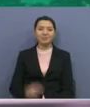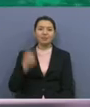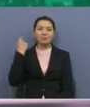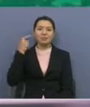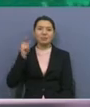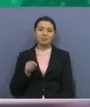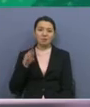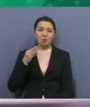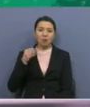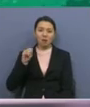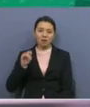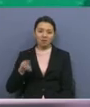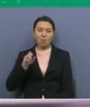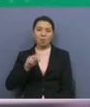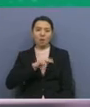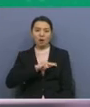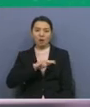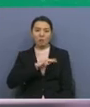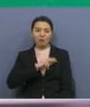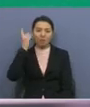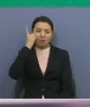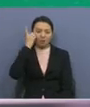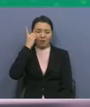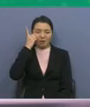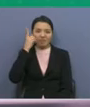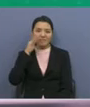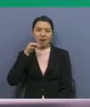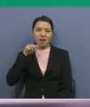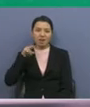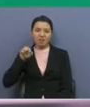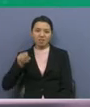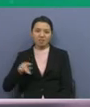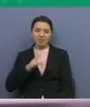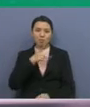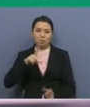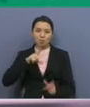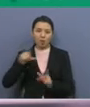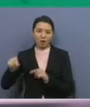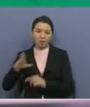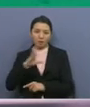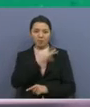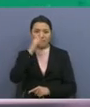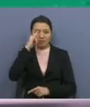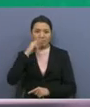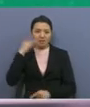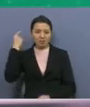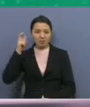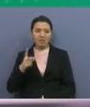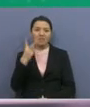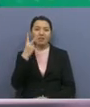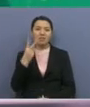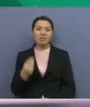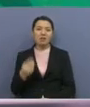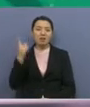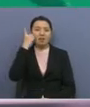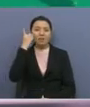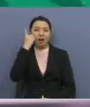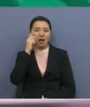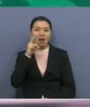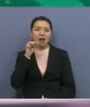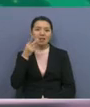Президент Қасым Жомарт Тоқаев ресми сапармен Германия Федеративтік Республикасына барды. Қазақ басшысы екі күн ішінде Германия